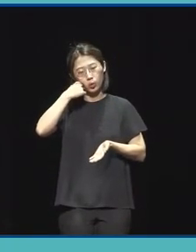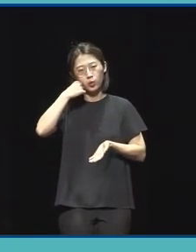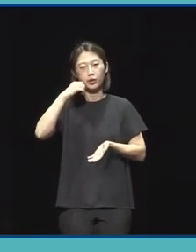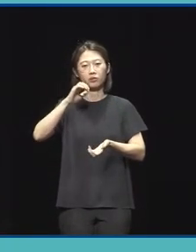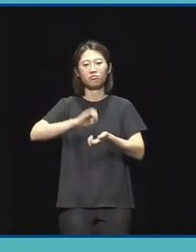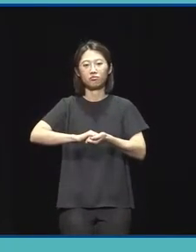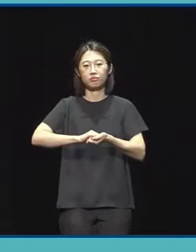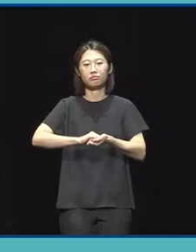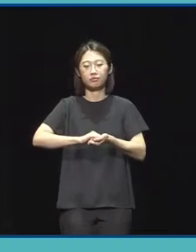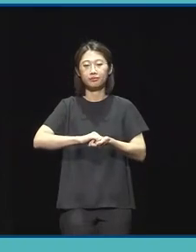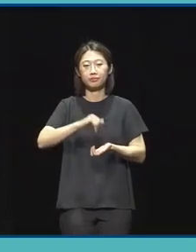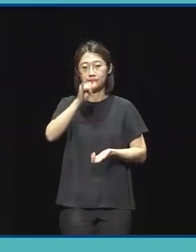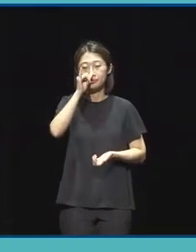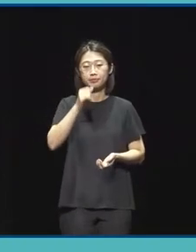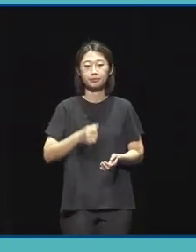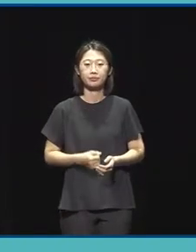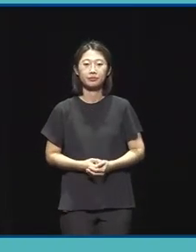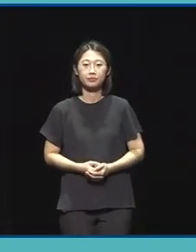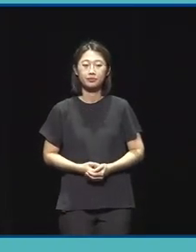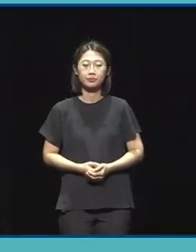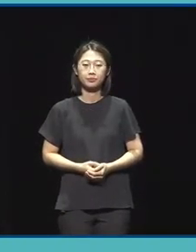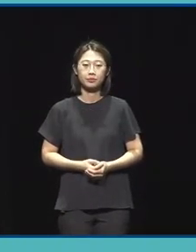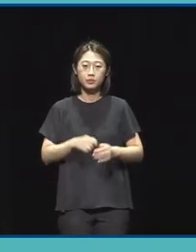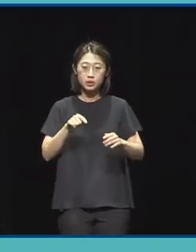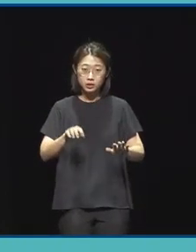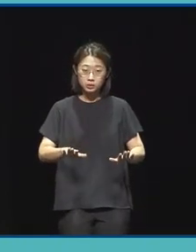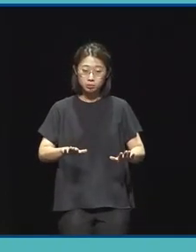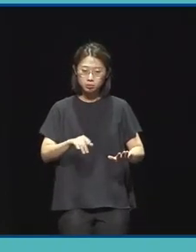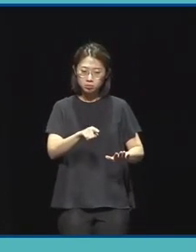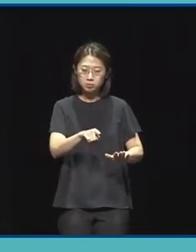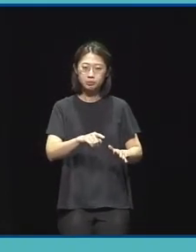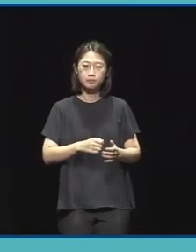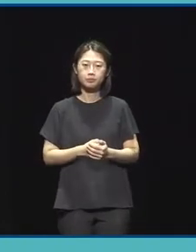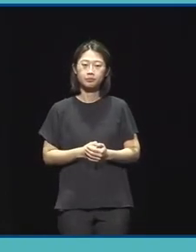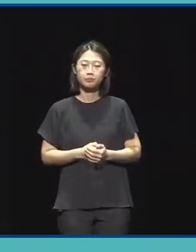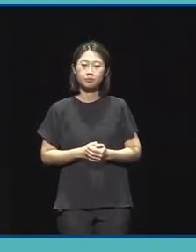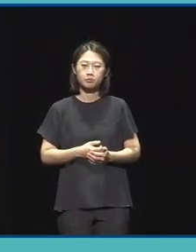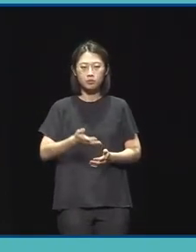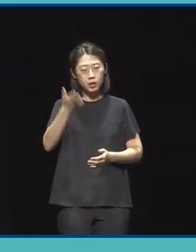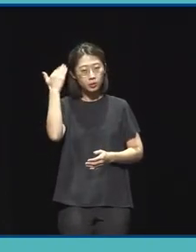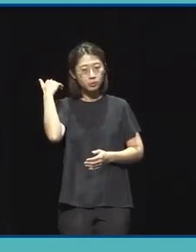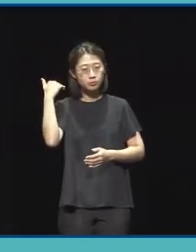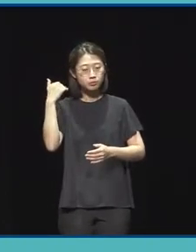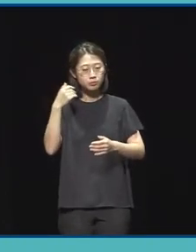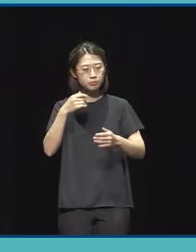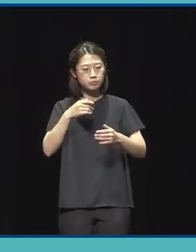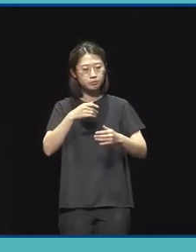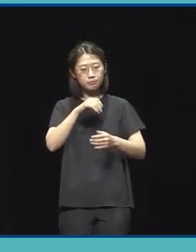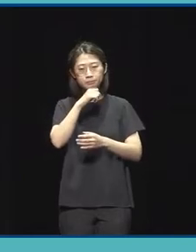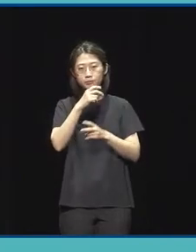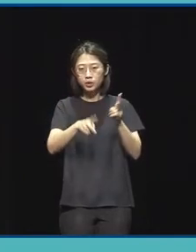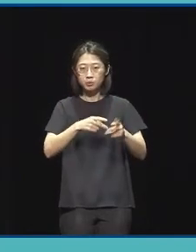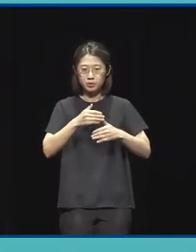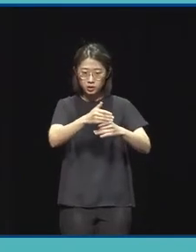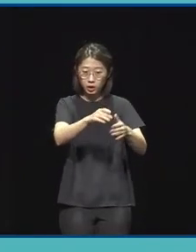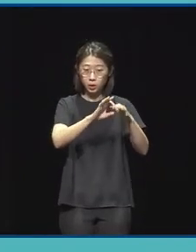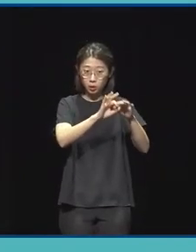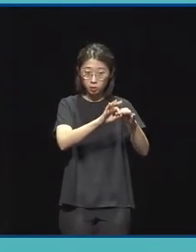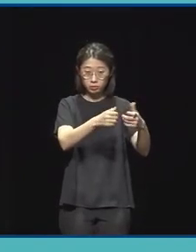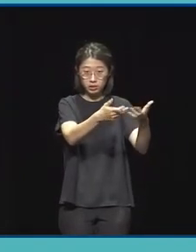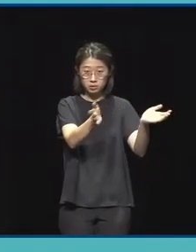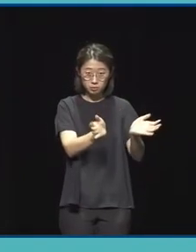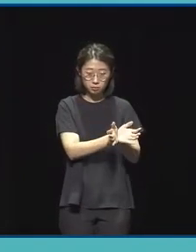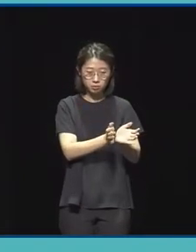좀 사각지대가 있었고 그래서이 부분을 좀 이완화해서 기존에 해왔던 수혜를 받으셨던 그 단체와